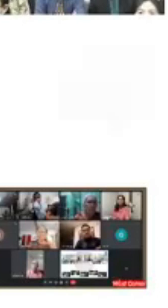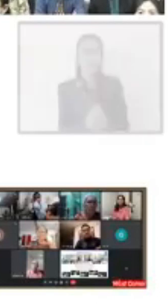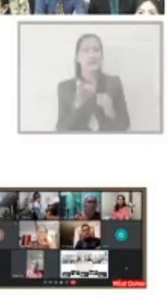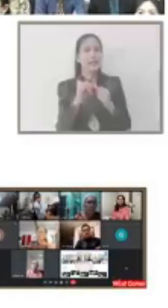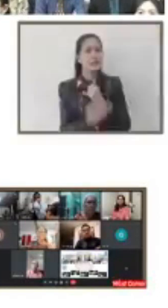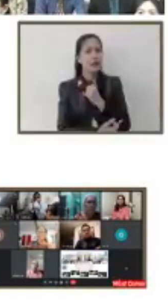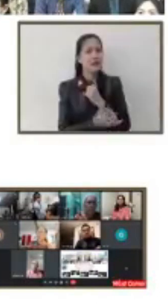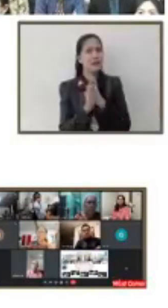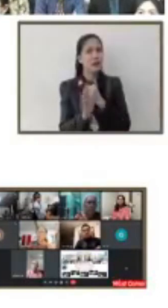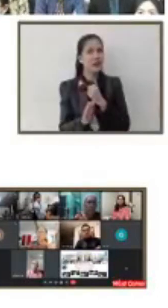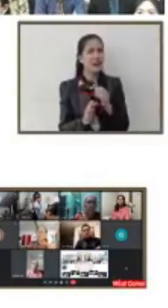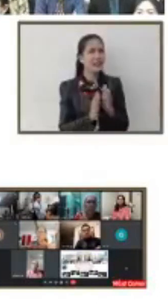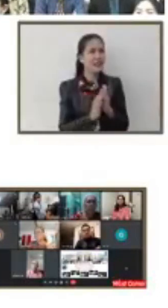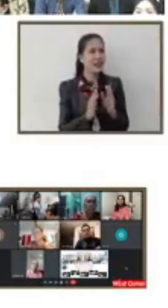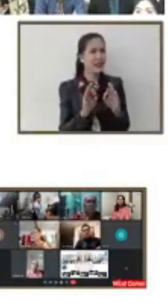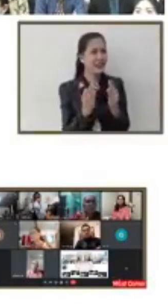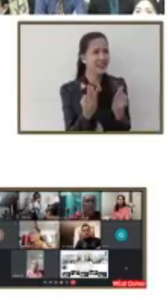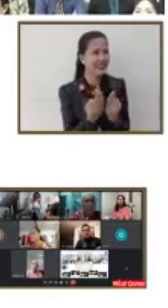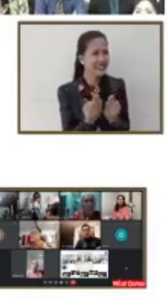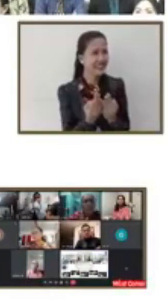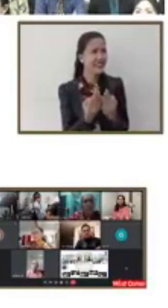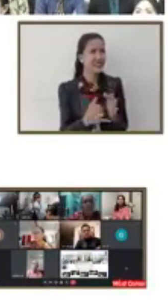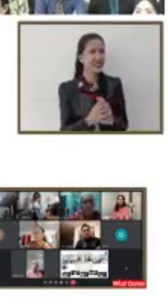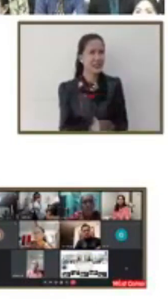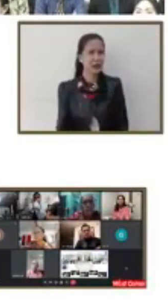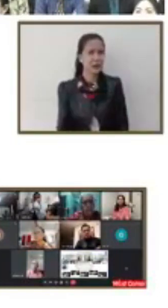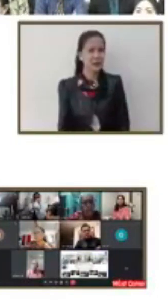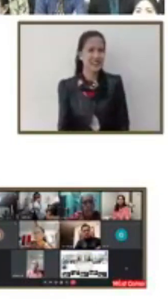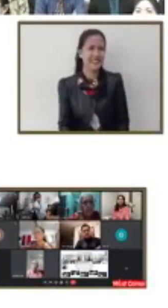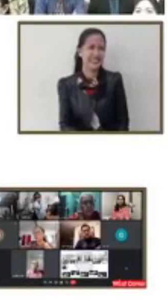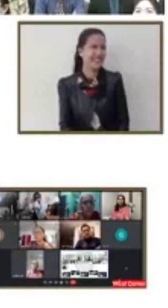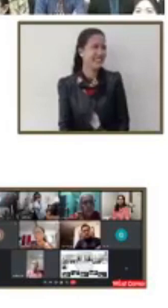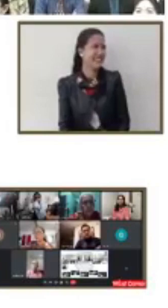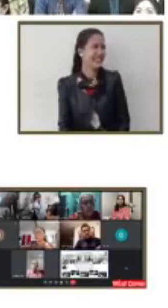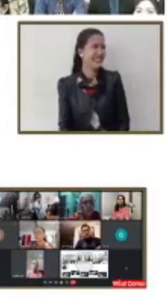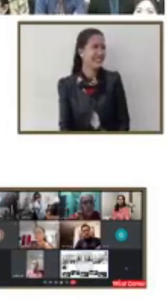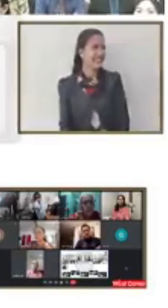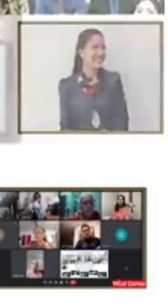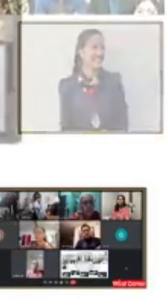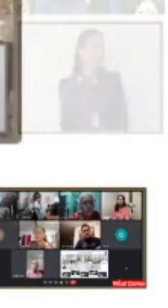that's a tinkling cymbals. All right? I hope I'm clear. Thank you.